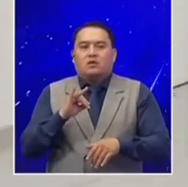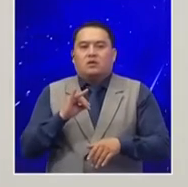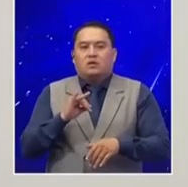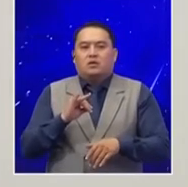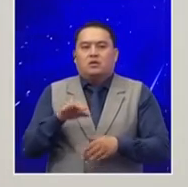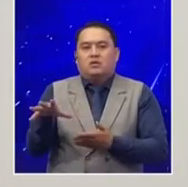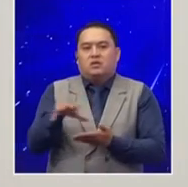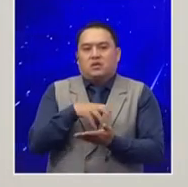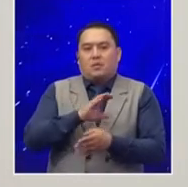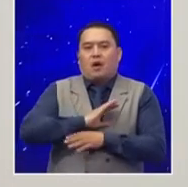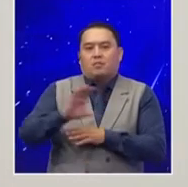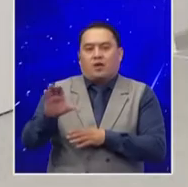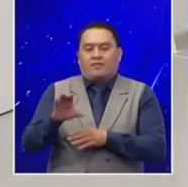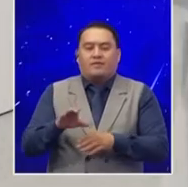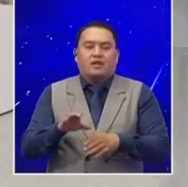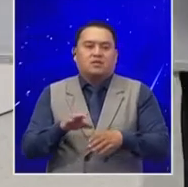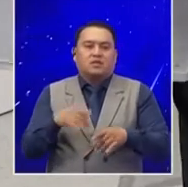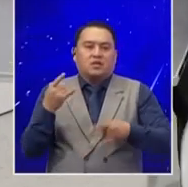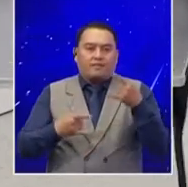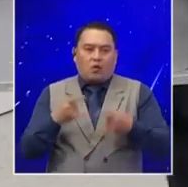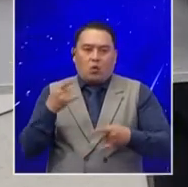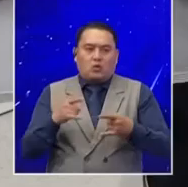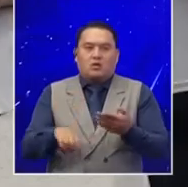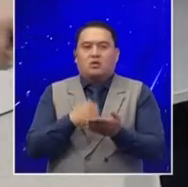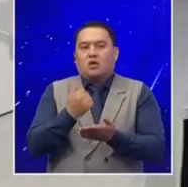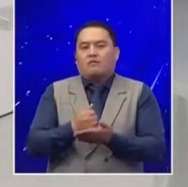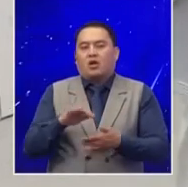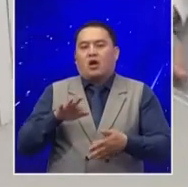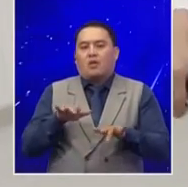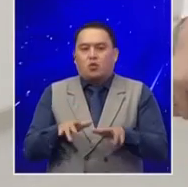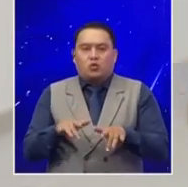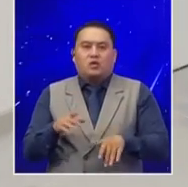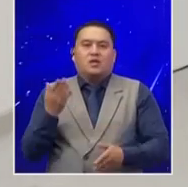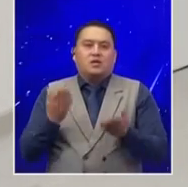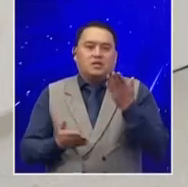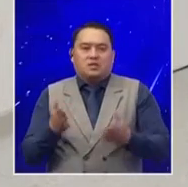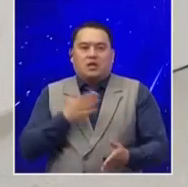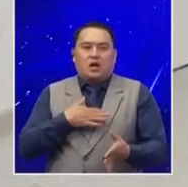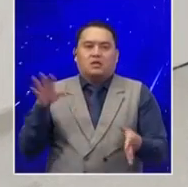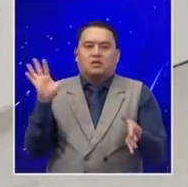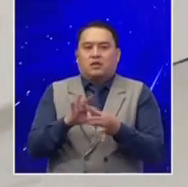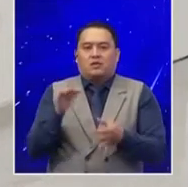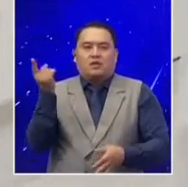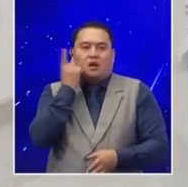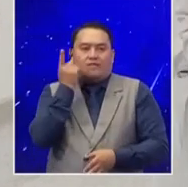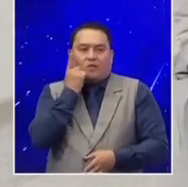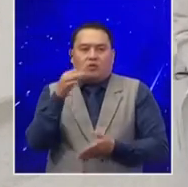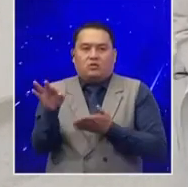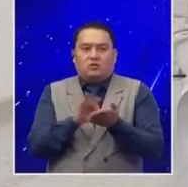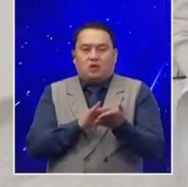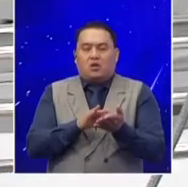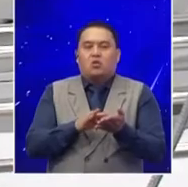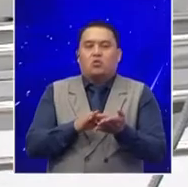и снимок передаст модем на основной компьютер, либо, если я подсоединю свой телефон, свой планшет, сразу вывести